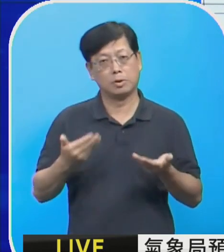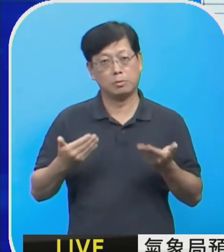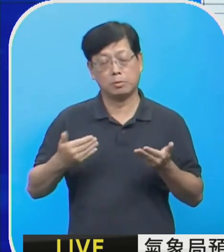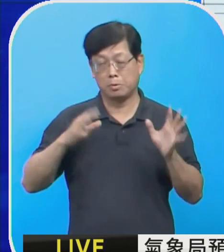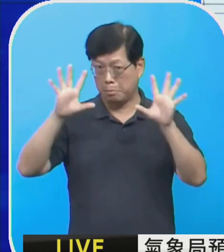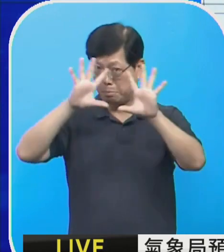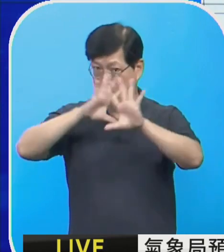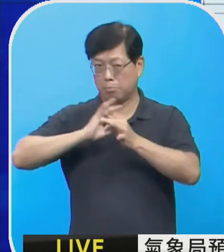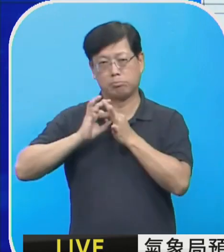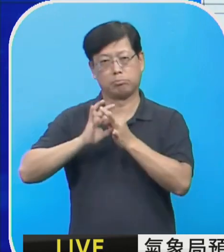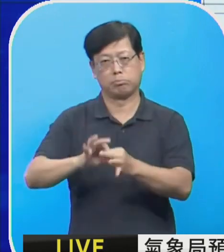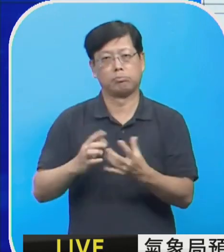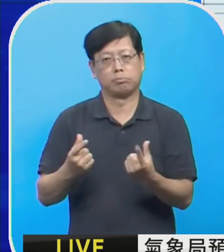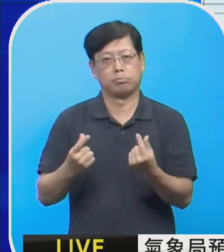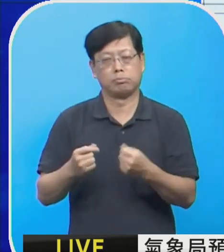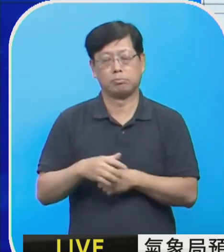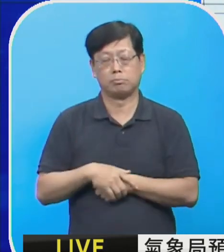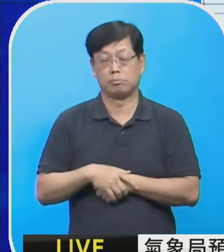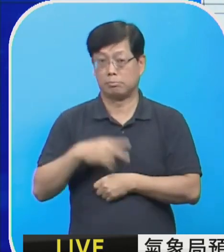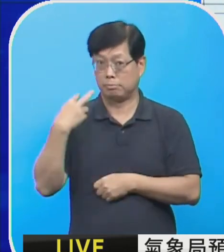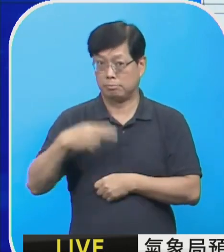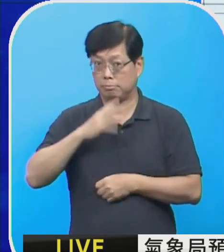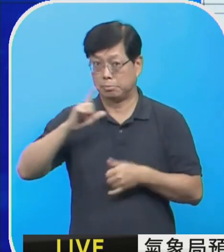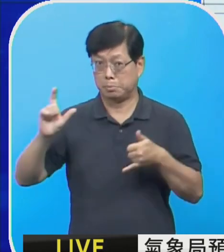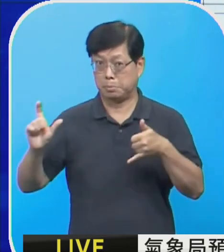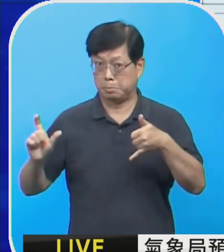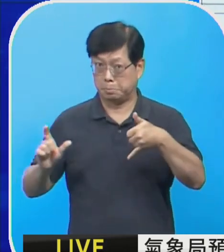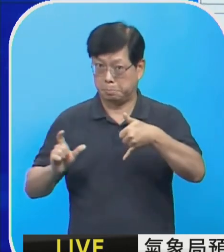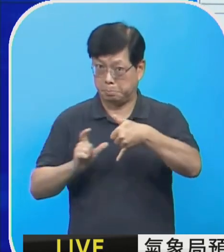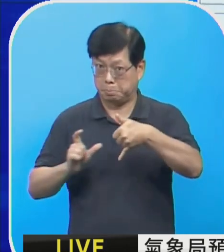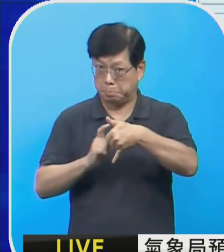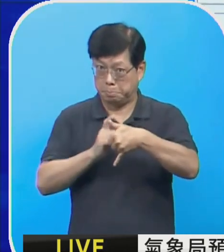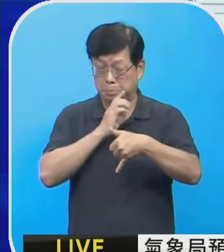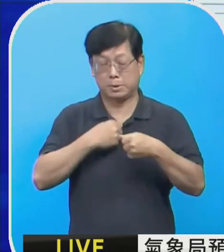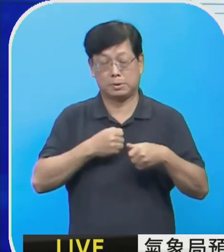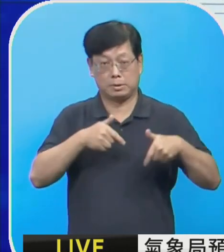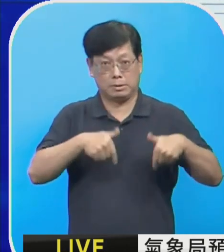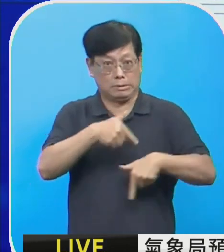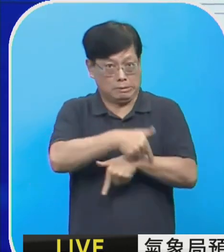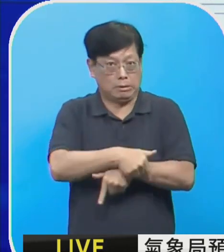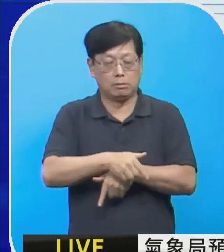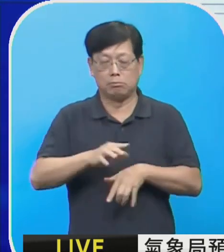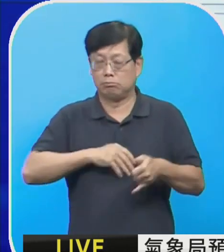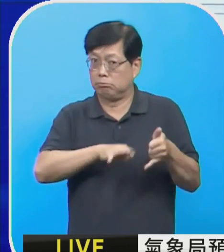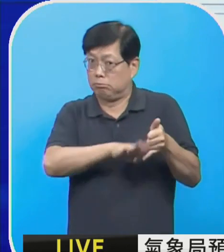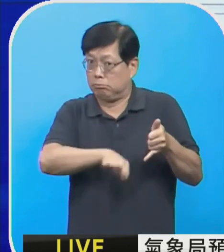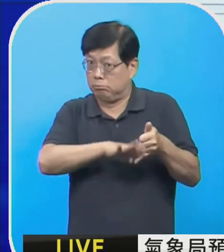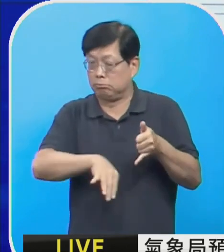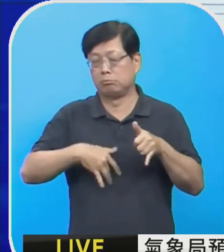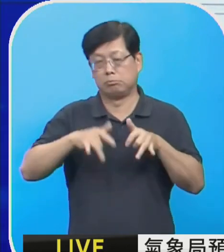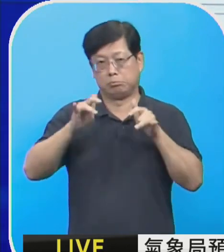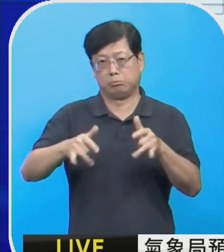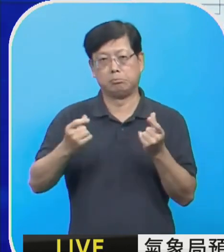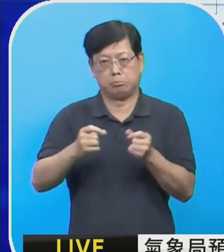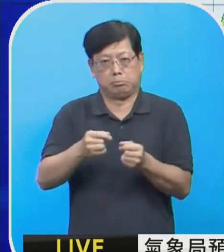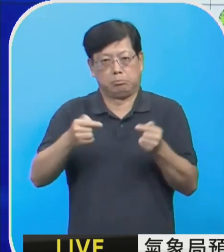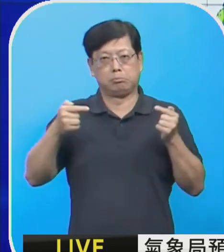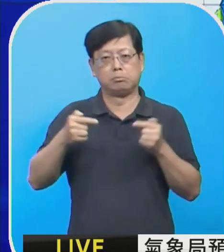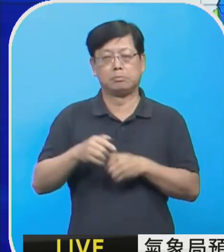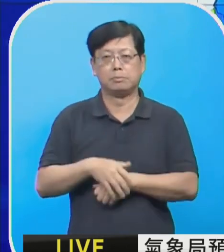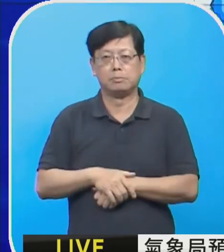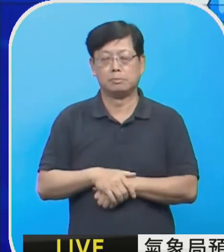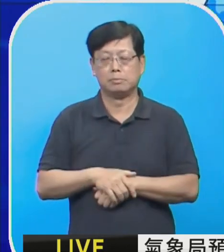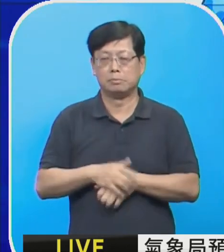天入夜还是会持续，而且随着台风逐渐进入到台湾的西南方，南部地区的降雨也会逐渐明显起